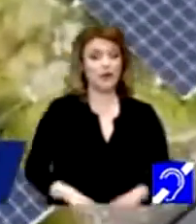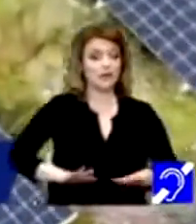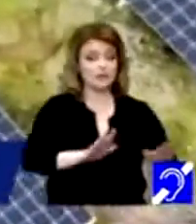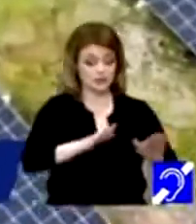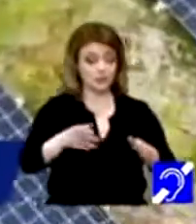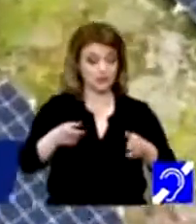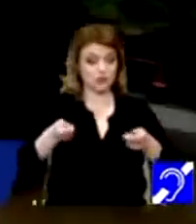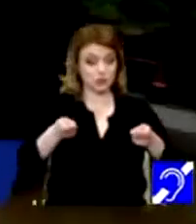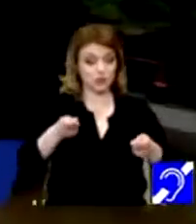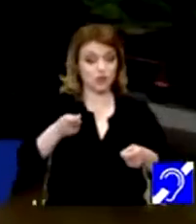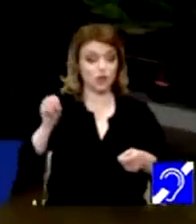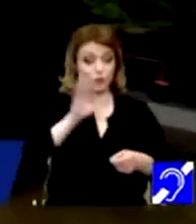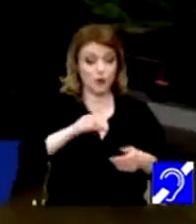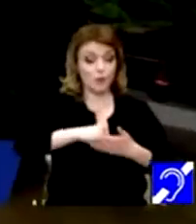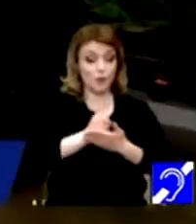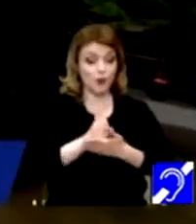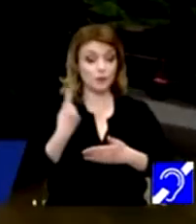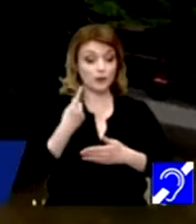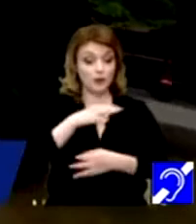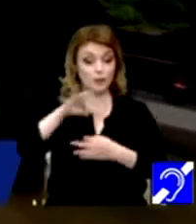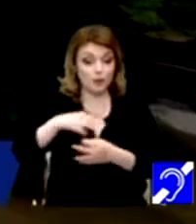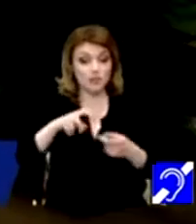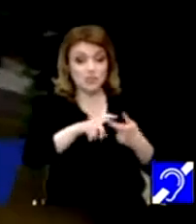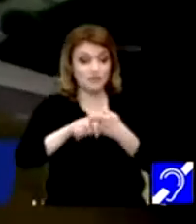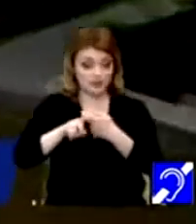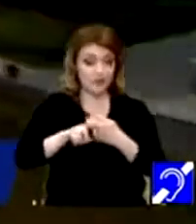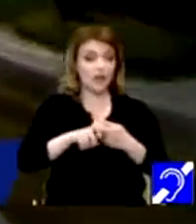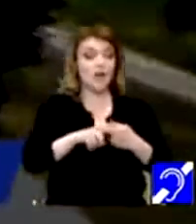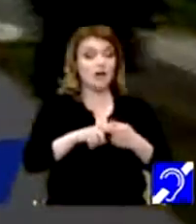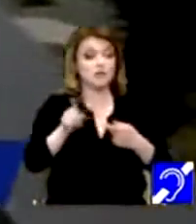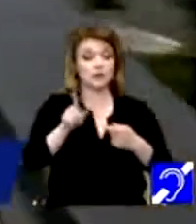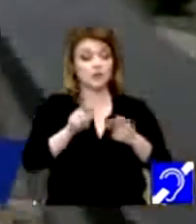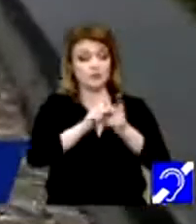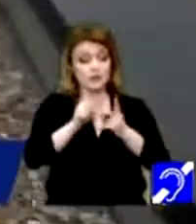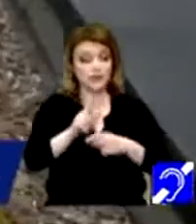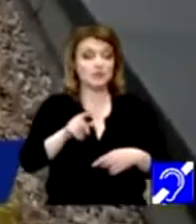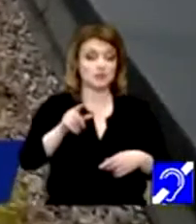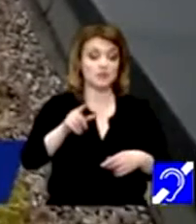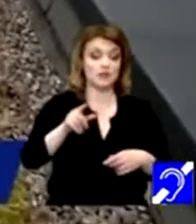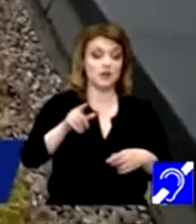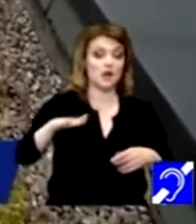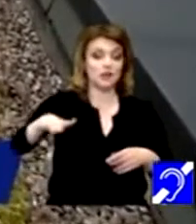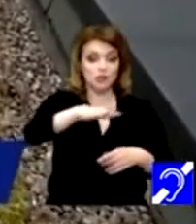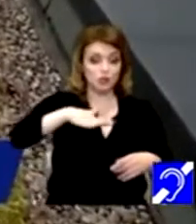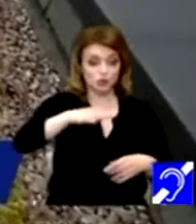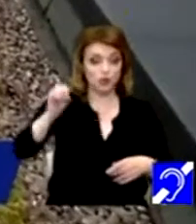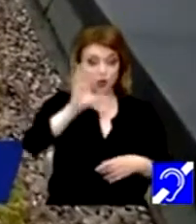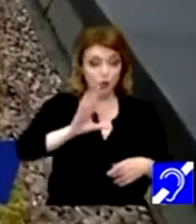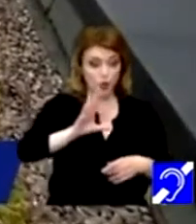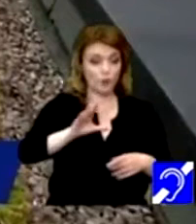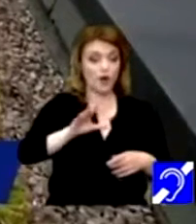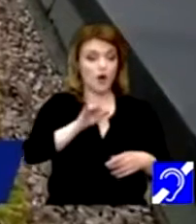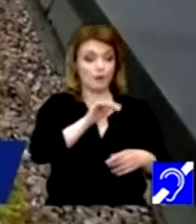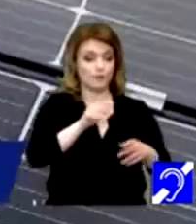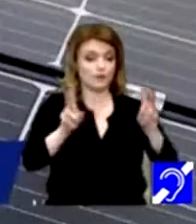Executivul European a aprobat primele decizii luate în cadrul instrumentului privind asistența de redresare pentru coeziune și teritoriile Europei,